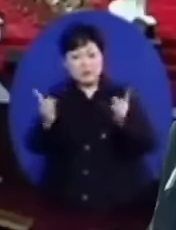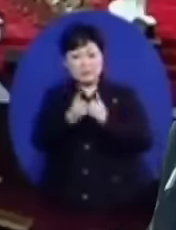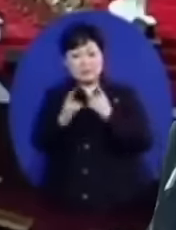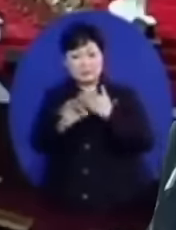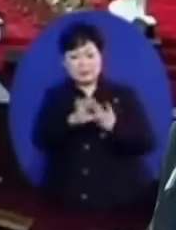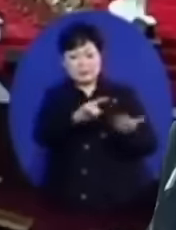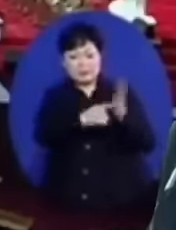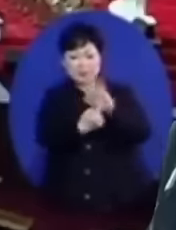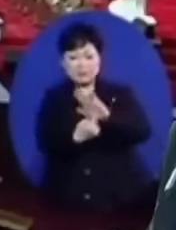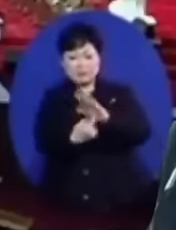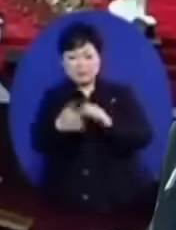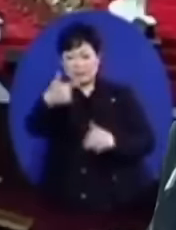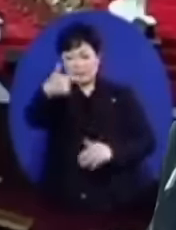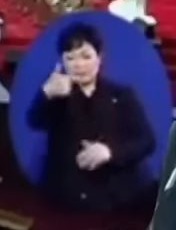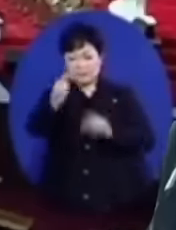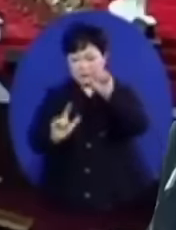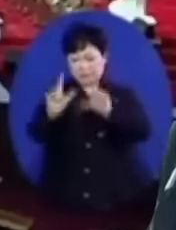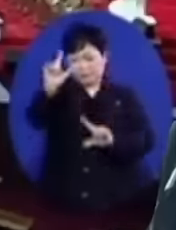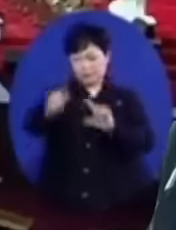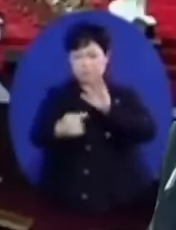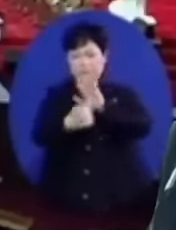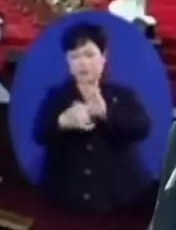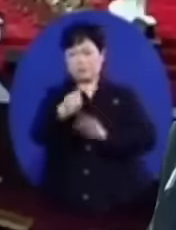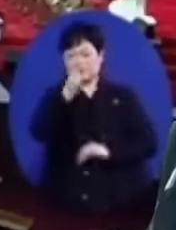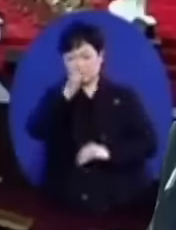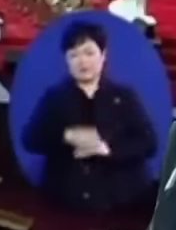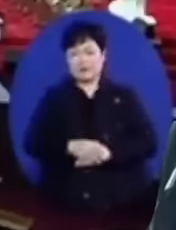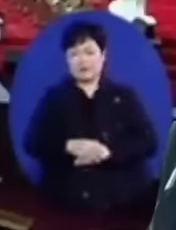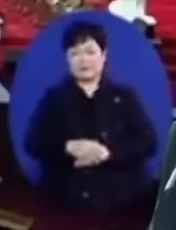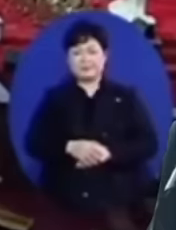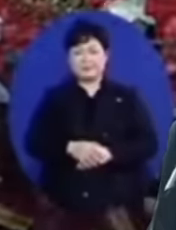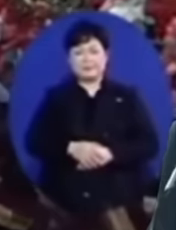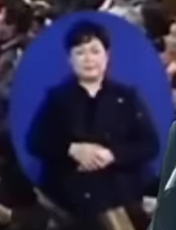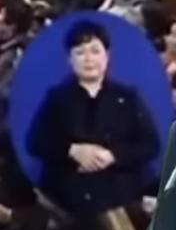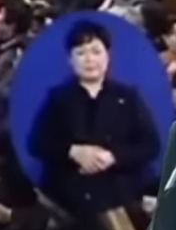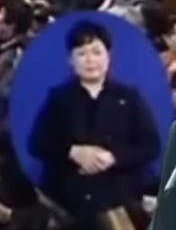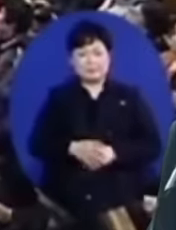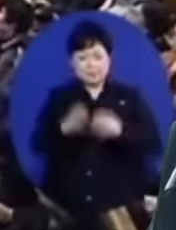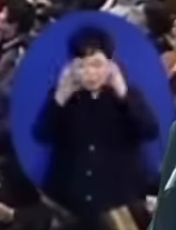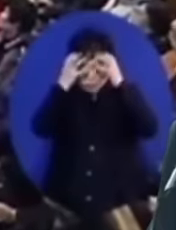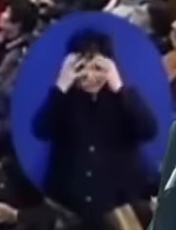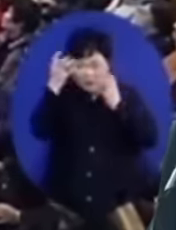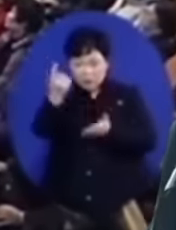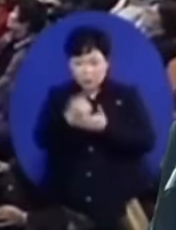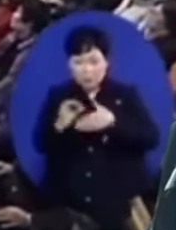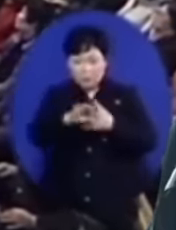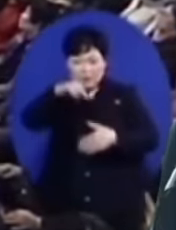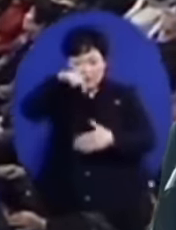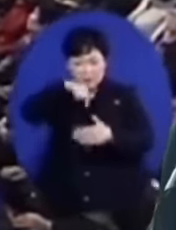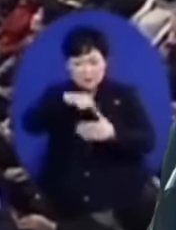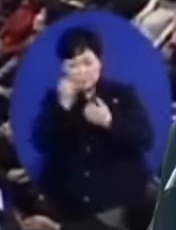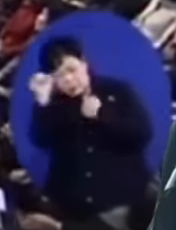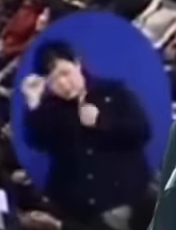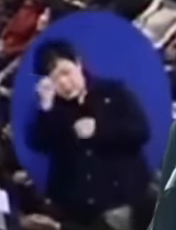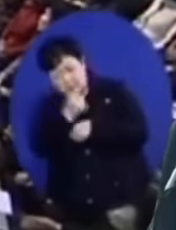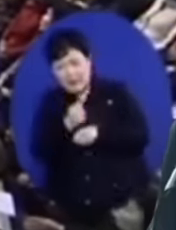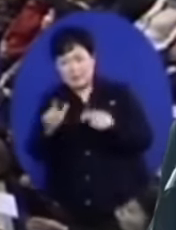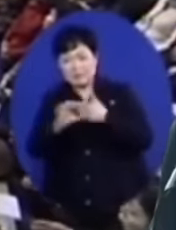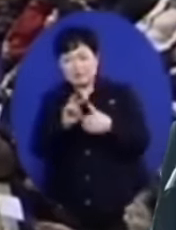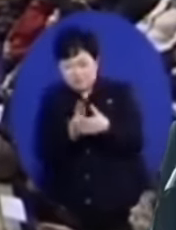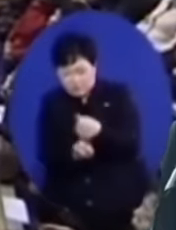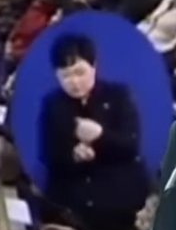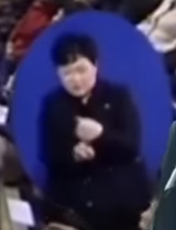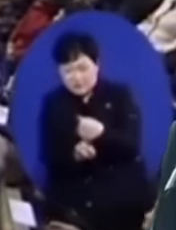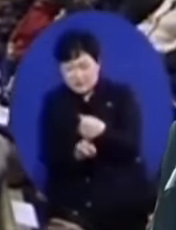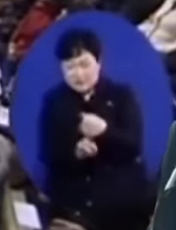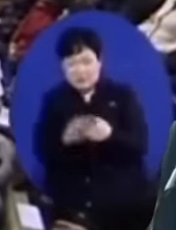반응은 여섯 가지 형태로 구분된다고 말합니다. 고난이 다가오면 첫째 기피 또는 은둔형입니다. 어려움이